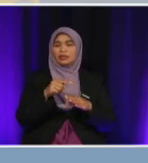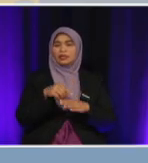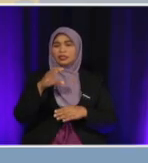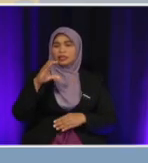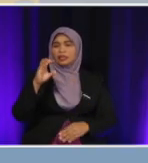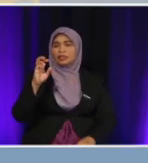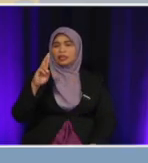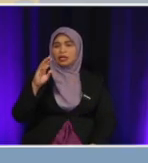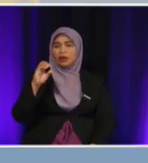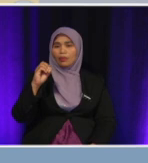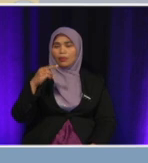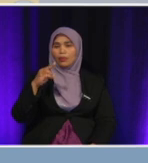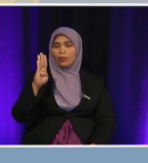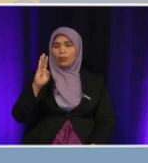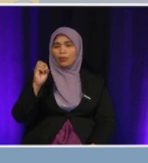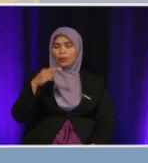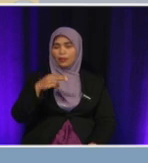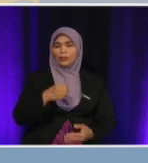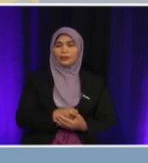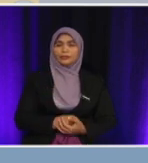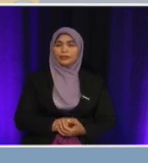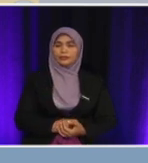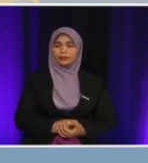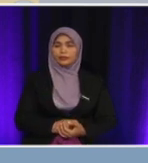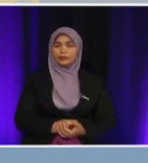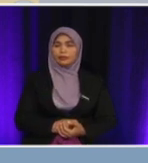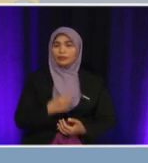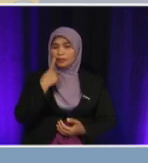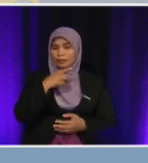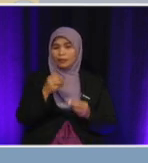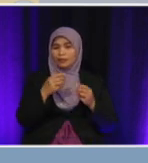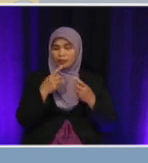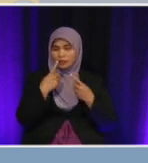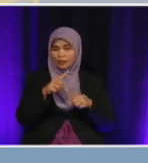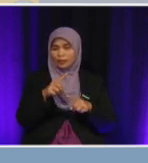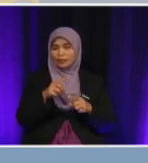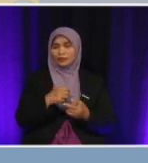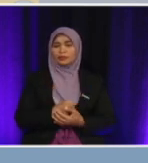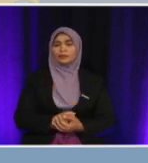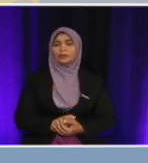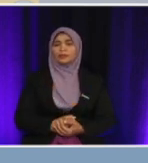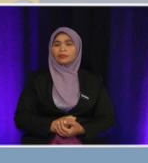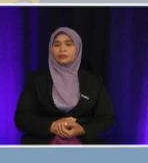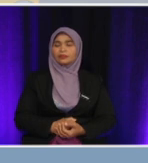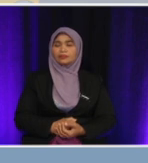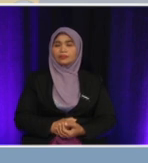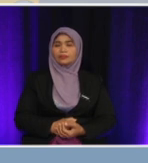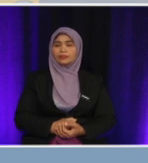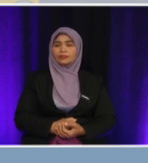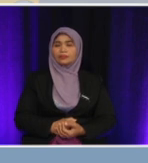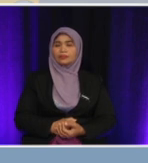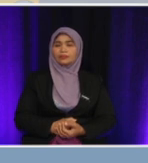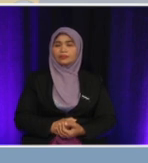Siapakah yang nak mencoba menjawabnya keempat-empat soal dan ini kenyataan ini ataupun pernyataan ini manakah yang